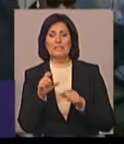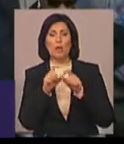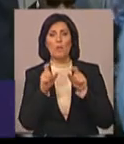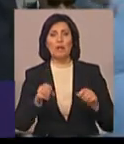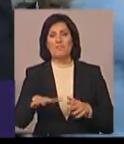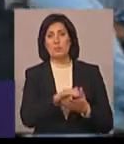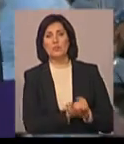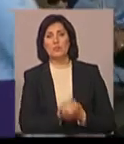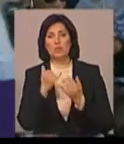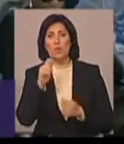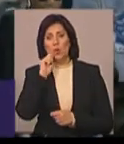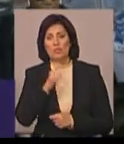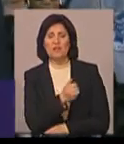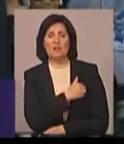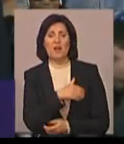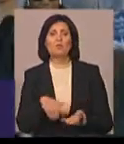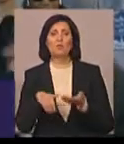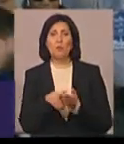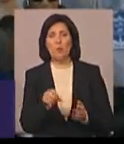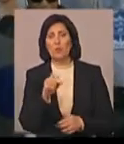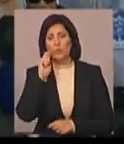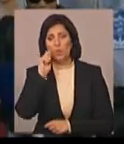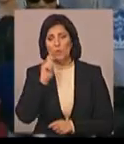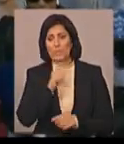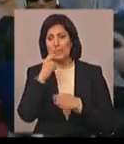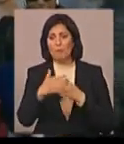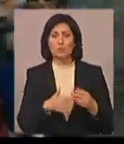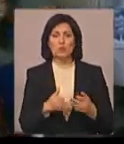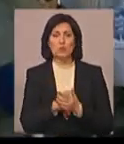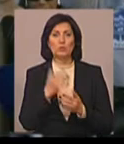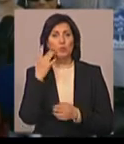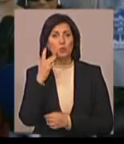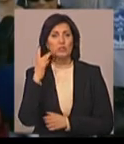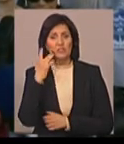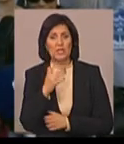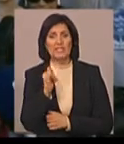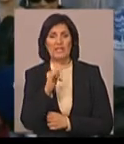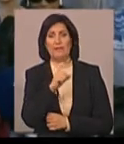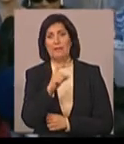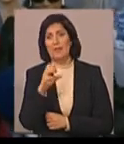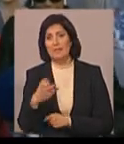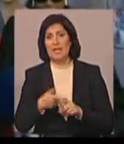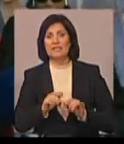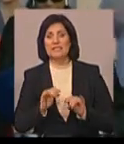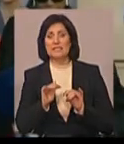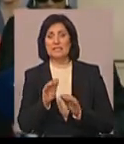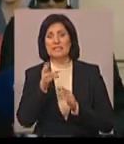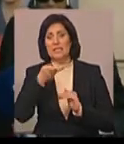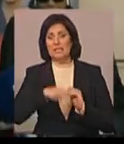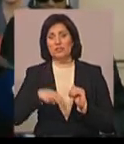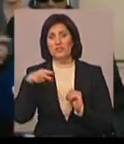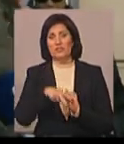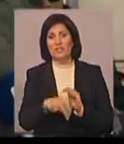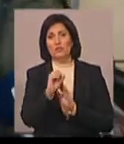Союзу для українців. Він прагнув допомогти Україні наблизитися до Сполучених Штатів та ЄС. Ці заходи закінчилися у